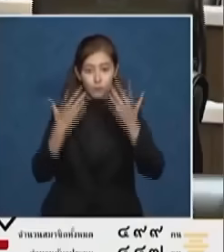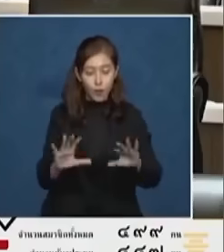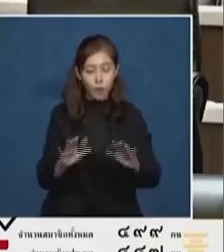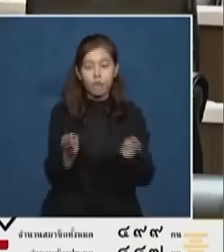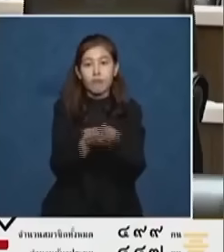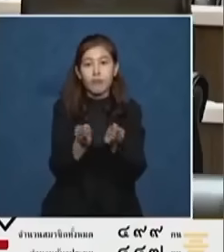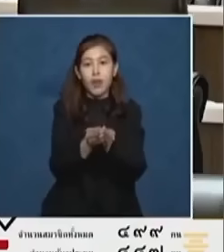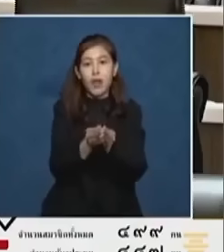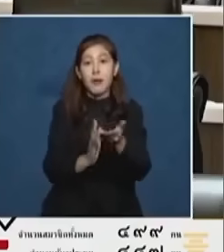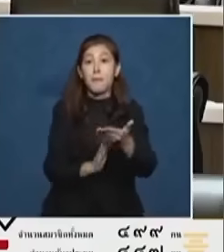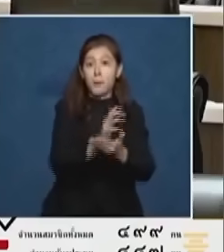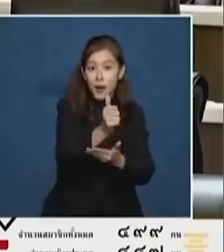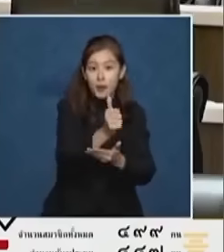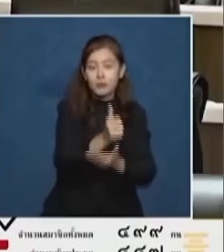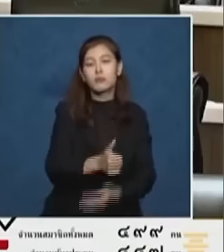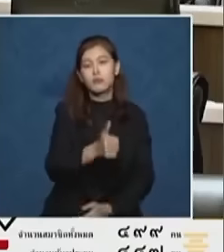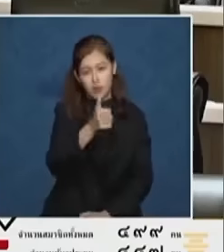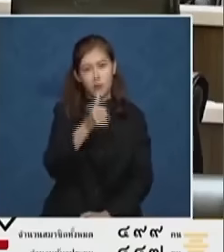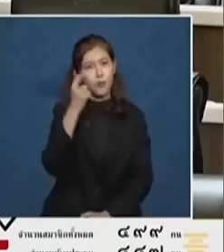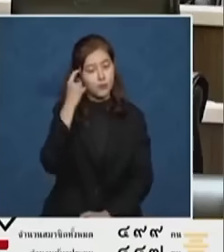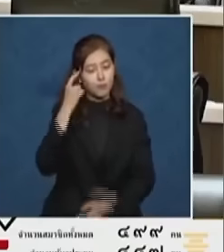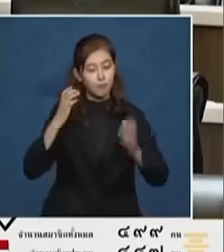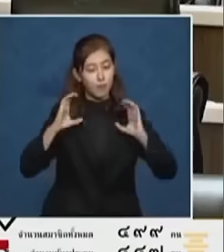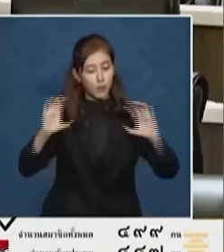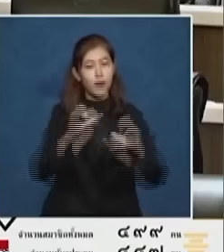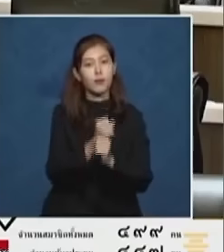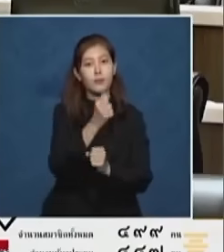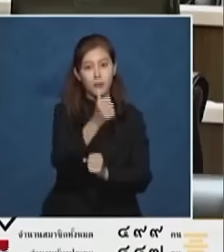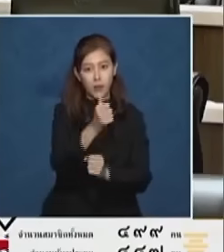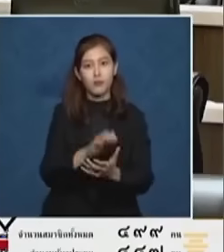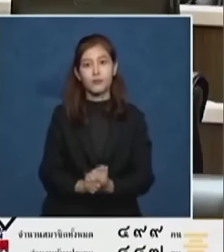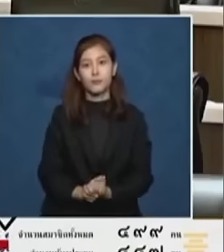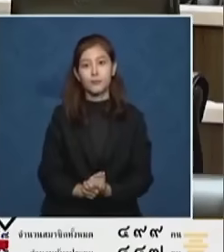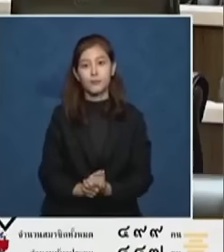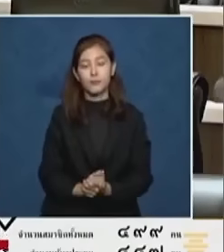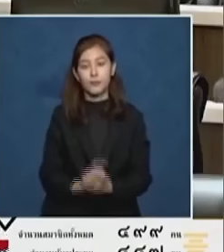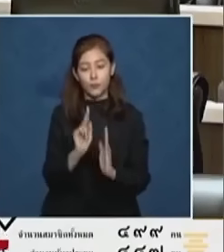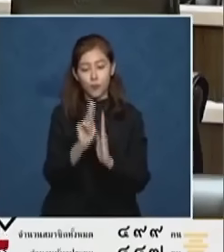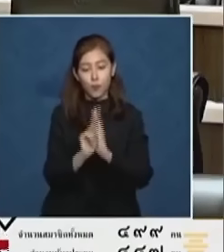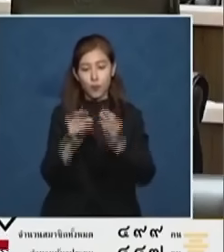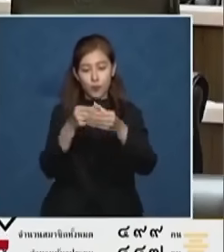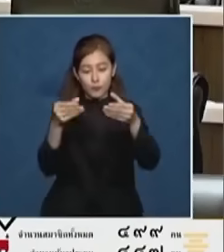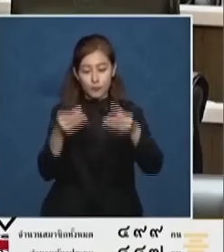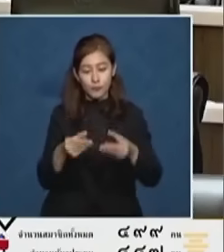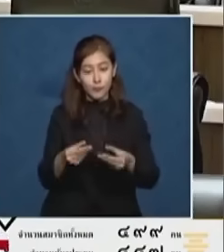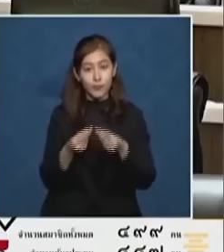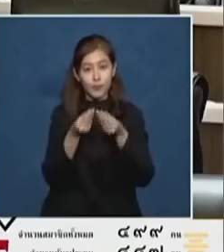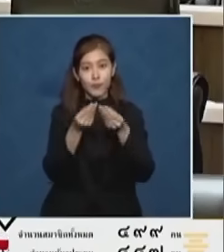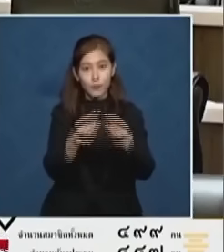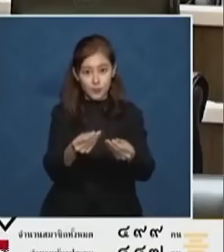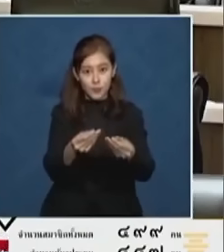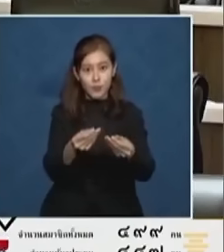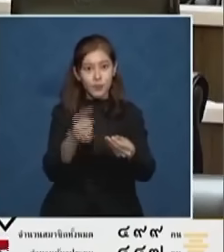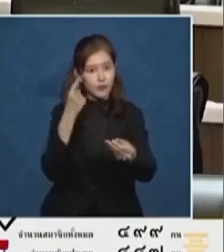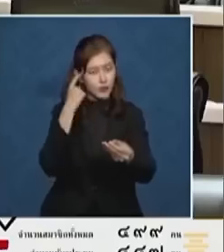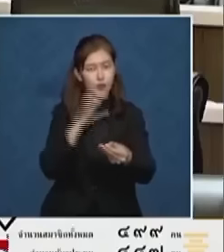าท่านเข้ามาก่อนประมาณเดือนกว่าท่านก็ไปรักษาตัวที่โรงพยาบาล